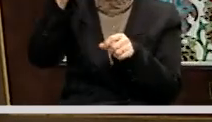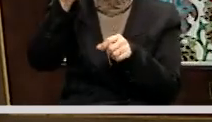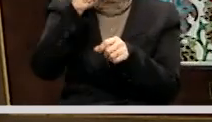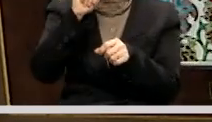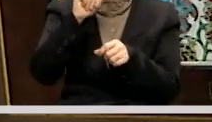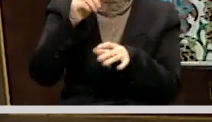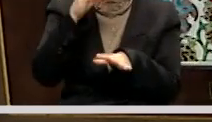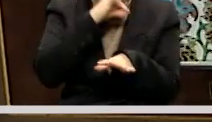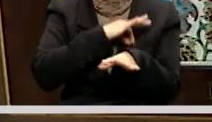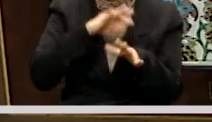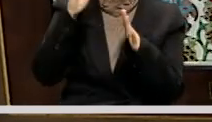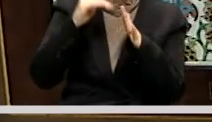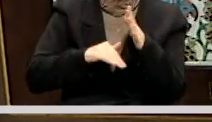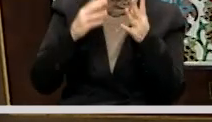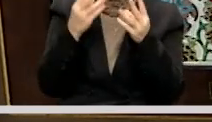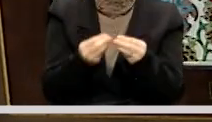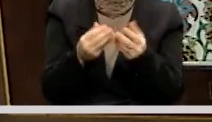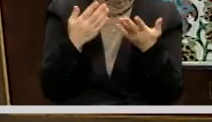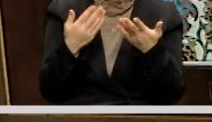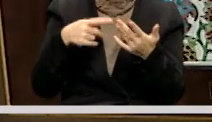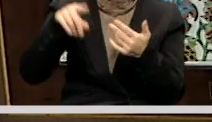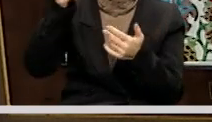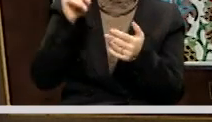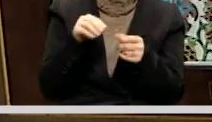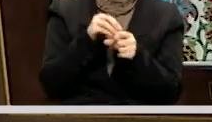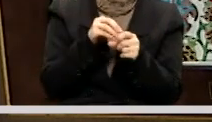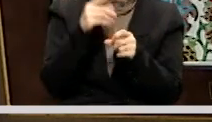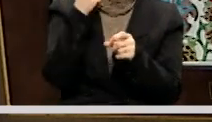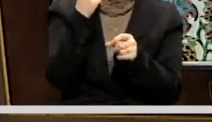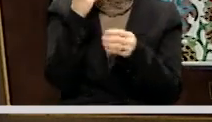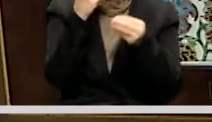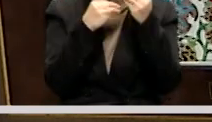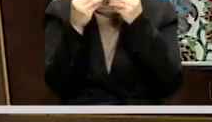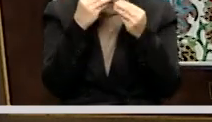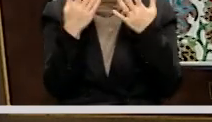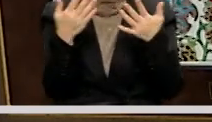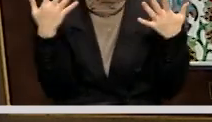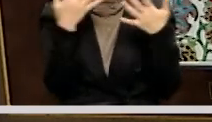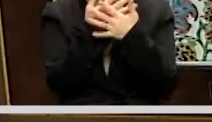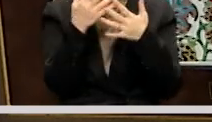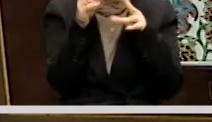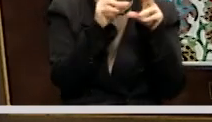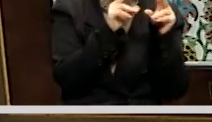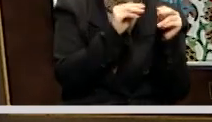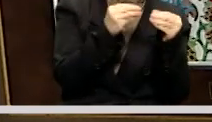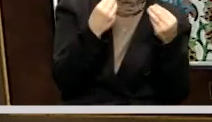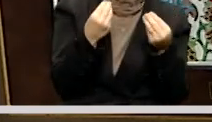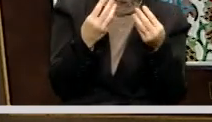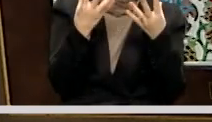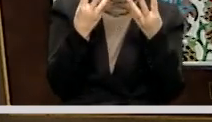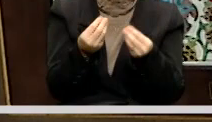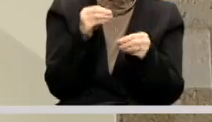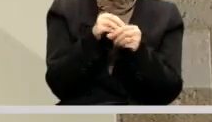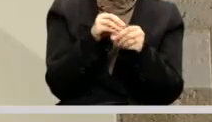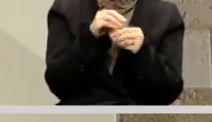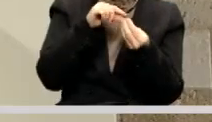tükettiysek ya da zaten şeker aldıysak bir şekilde akşam yine böyle uykuma iyi gelsin diye muz almak bu sefer beslenmemizi olumsuz etkileyecek